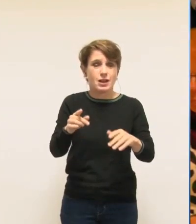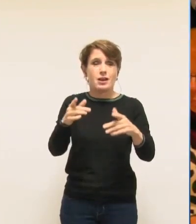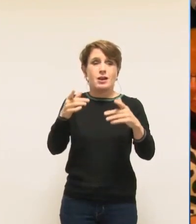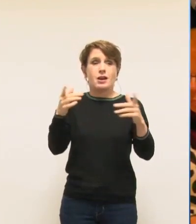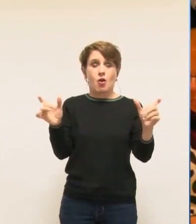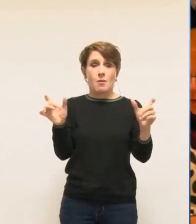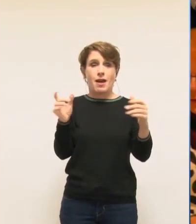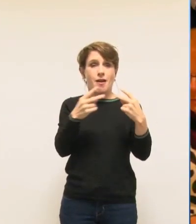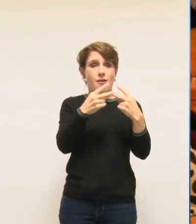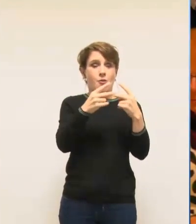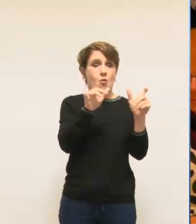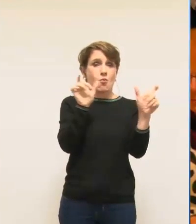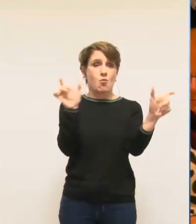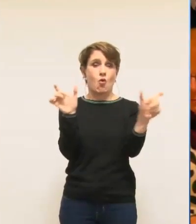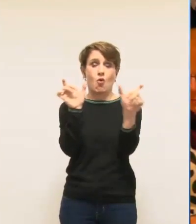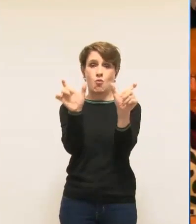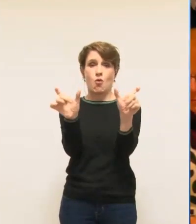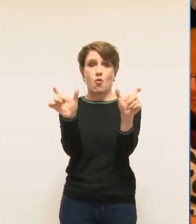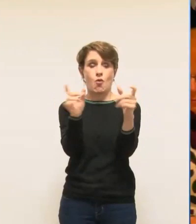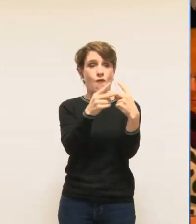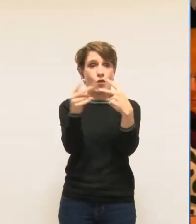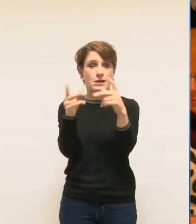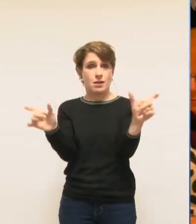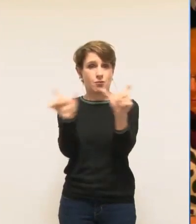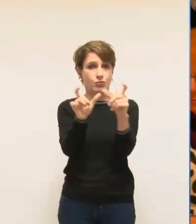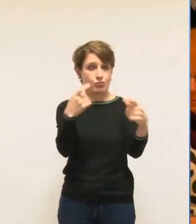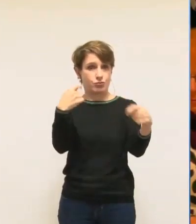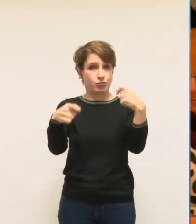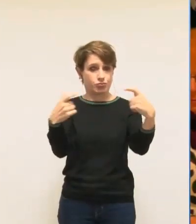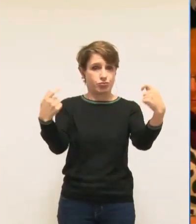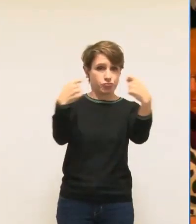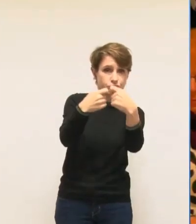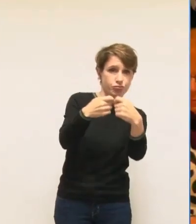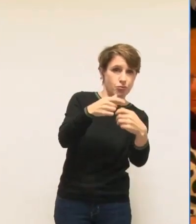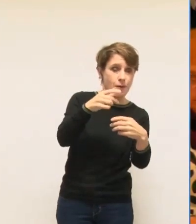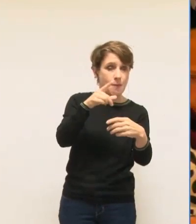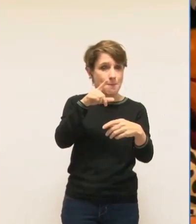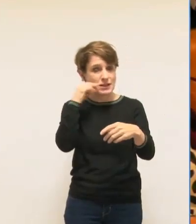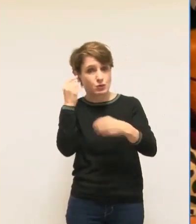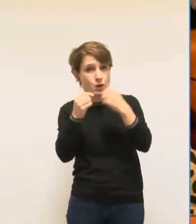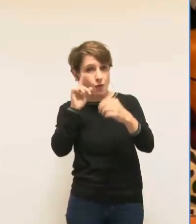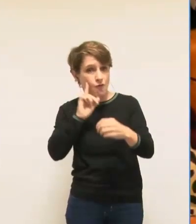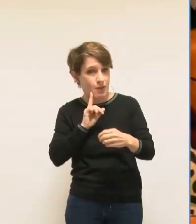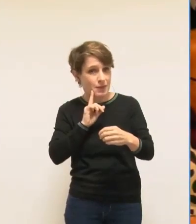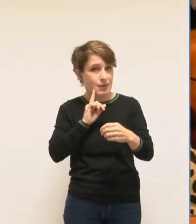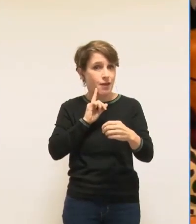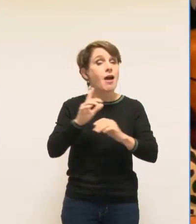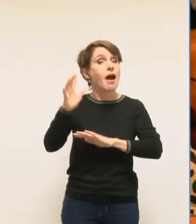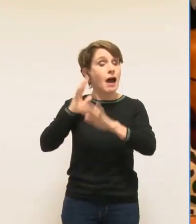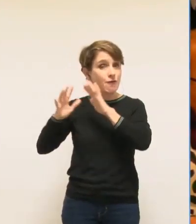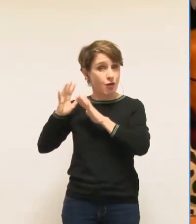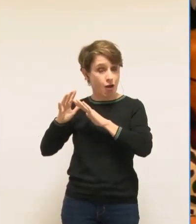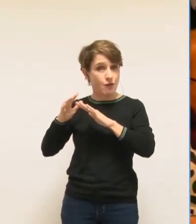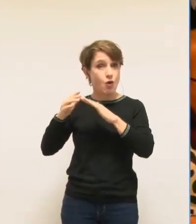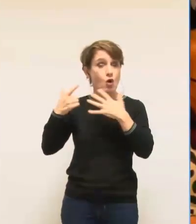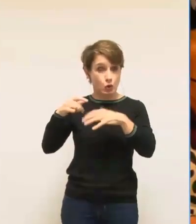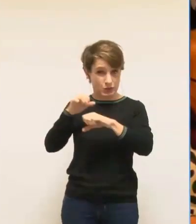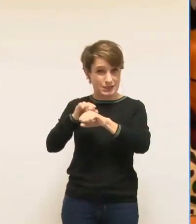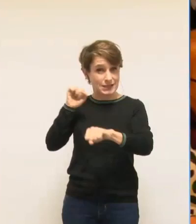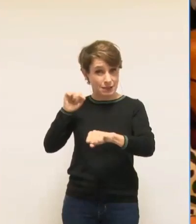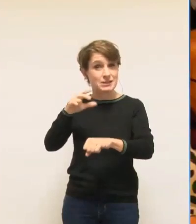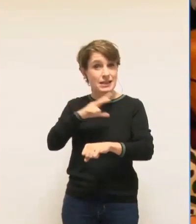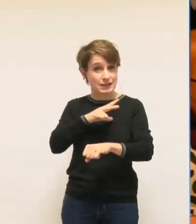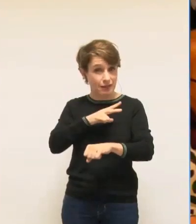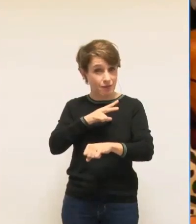Il était encore fréquent en France au XIXe siècle, mais il a cessé d'être enseigné pour des raisons très